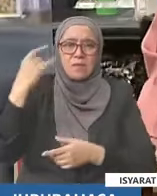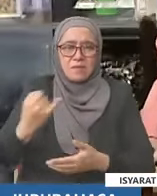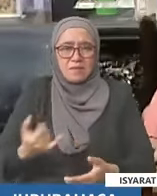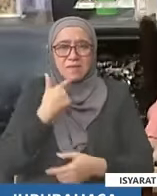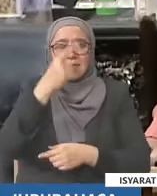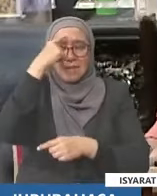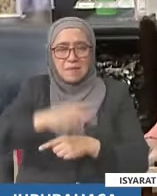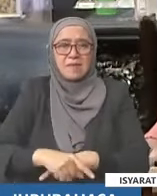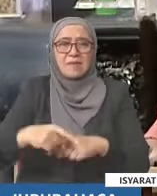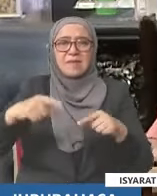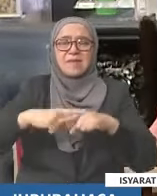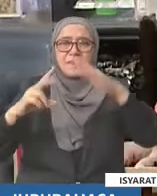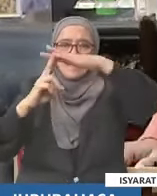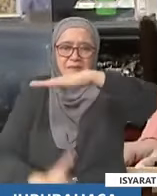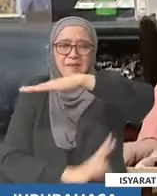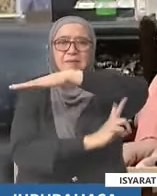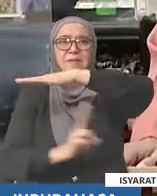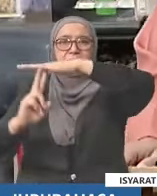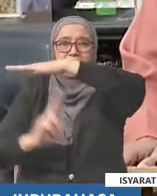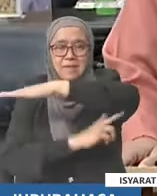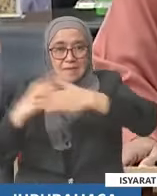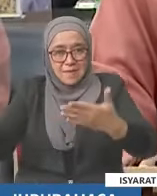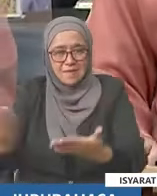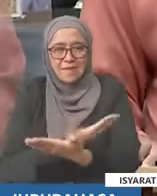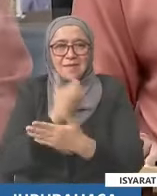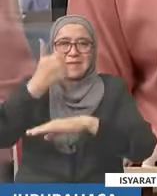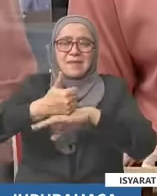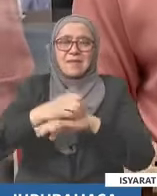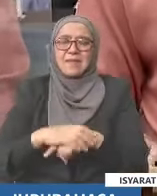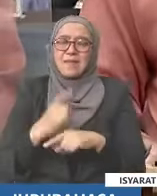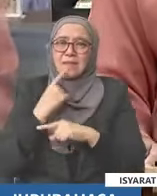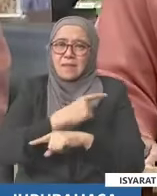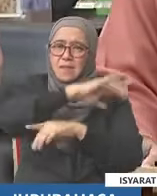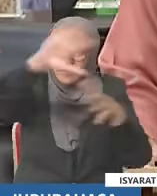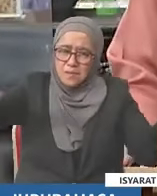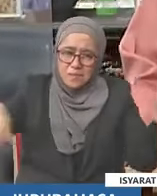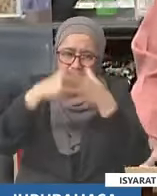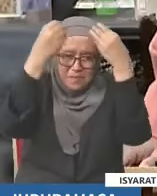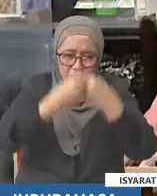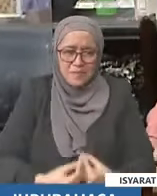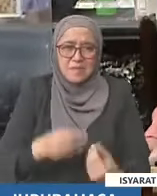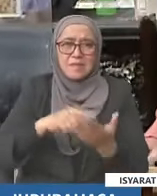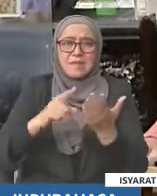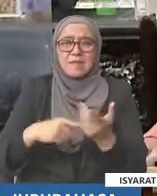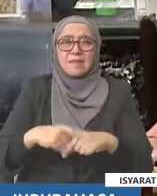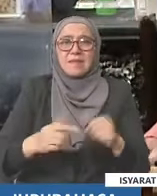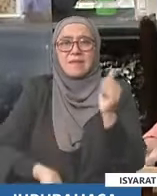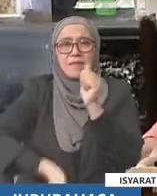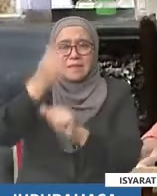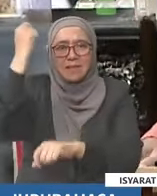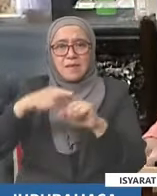30 Wah jabatan baru daripada keseluruhan kutukan ini sebagian besar yaitu 1 juga di mobile Legends